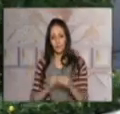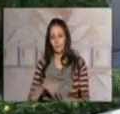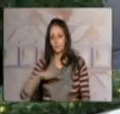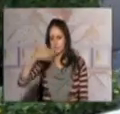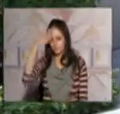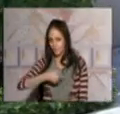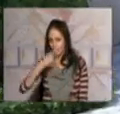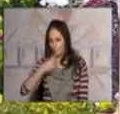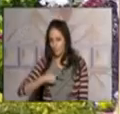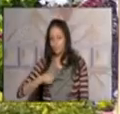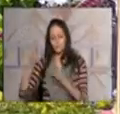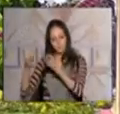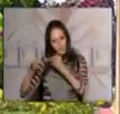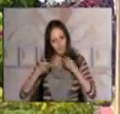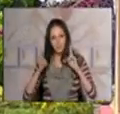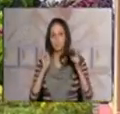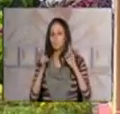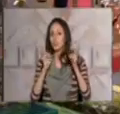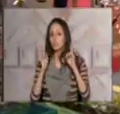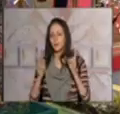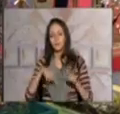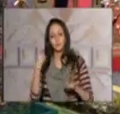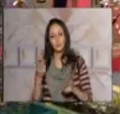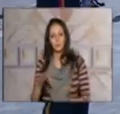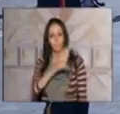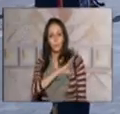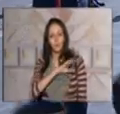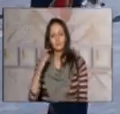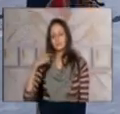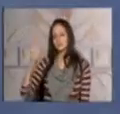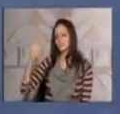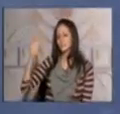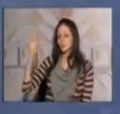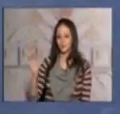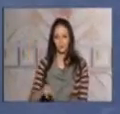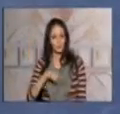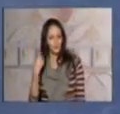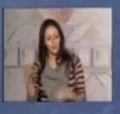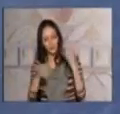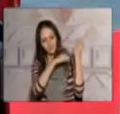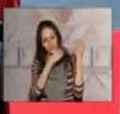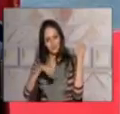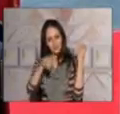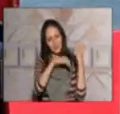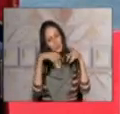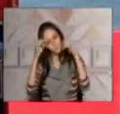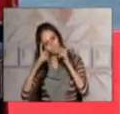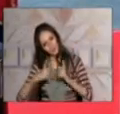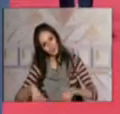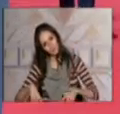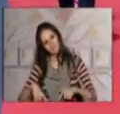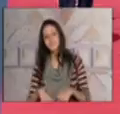مراسم الاستقبال الرسمية وتم استعراض حرس الشرف وعزف السلمين الوطنيين.